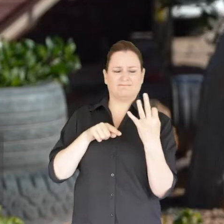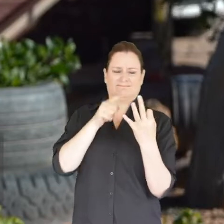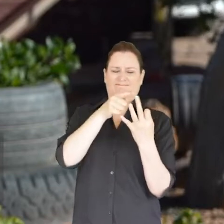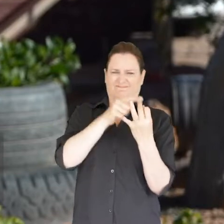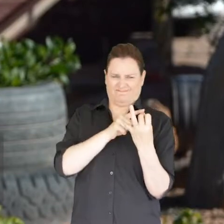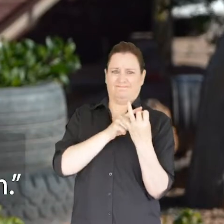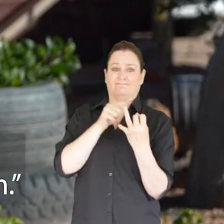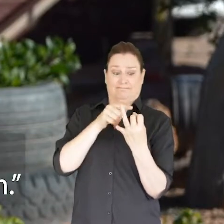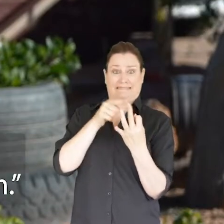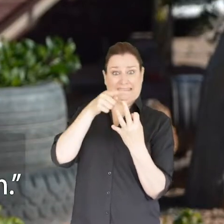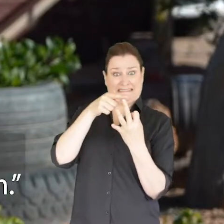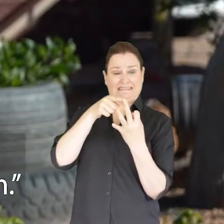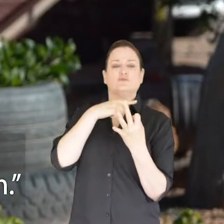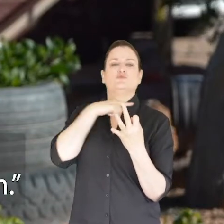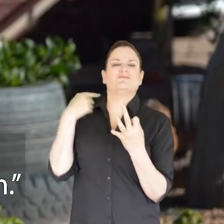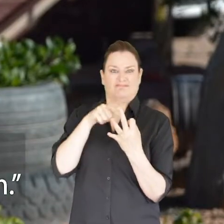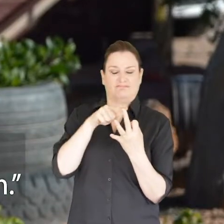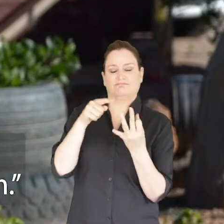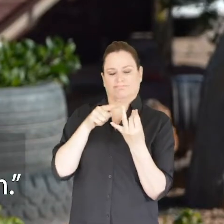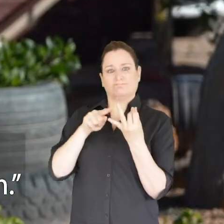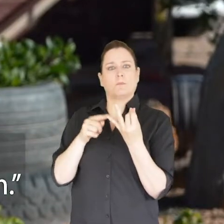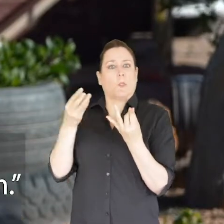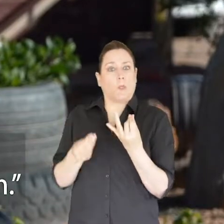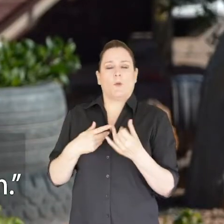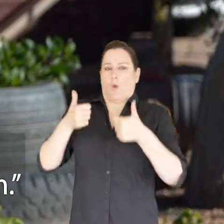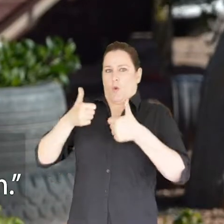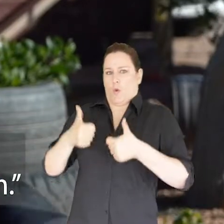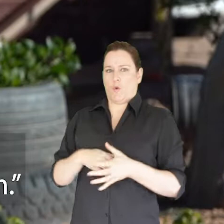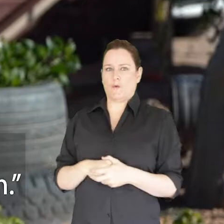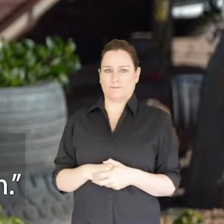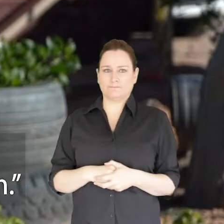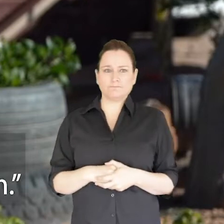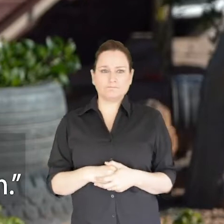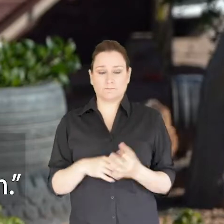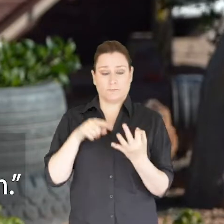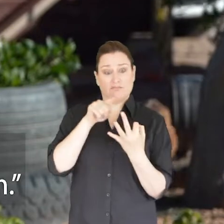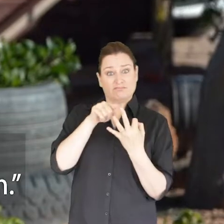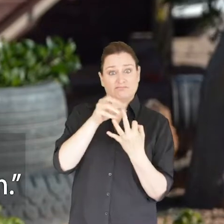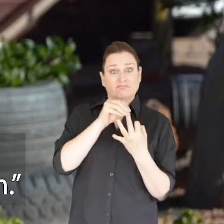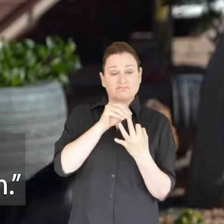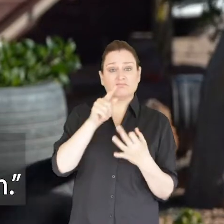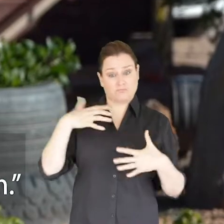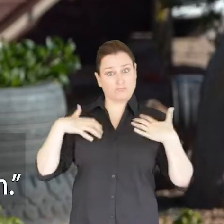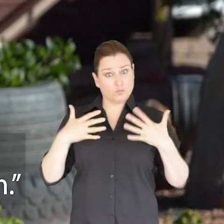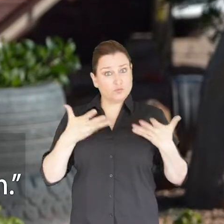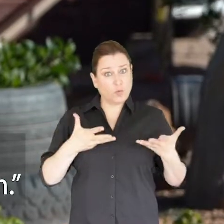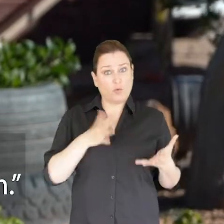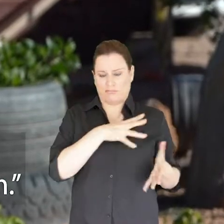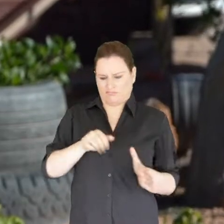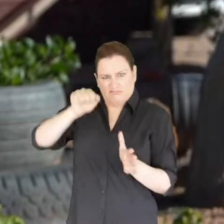goed is te veel. Ons moet die ene vat en dan maak ons hier in die sand, die ene gaat ons begrawe die levendige lam daar, ons maak hem